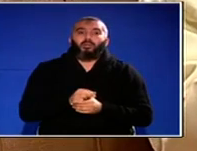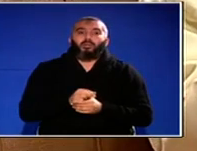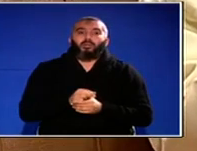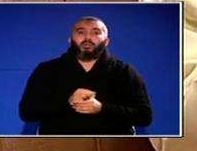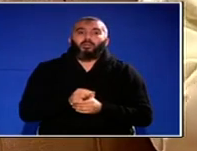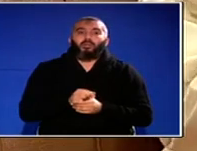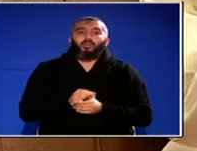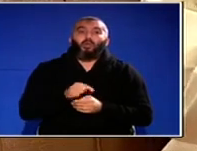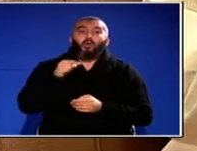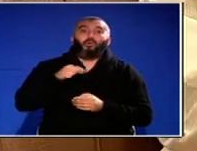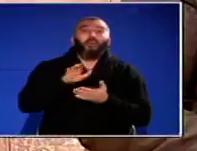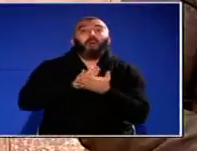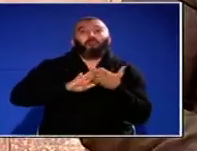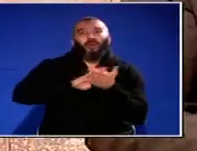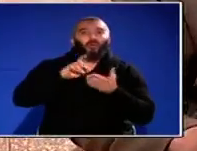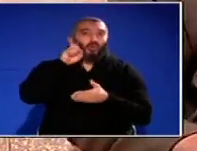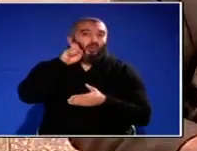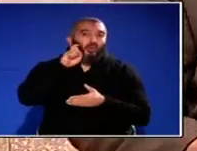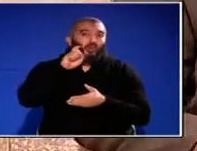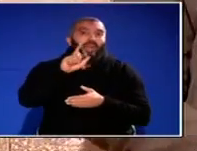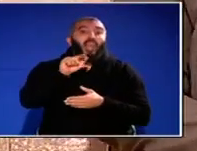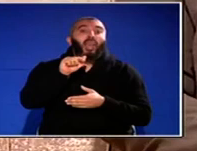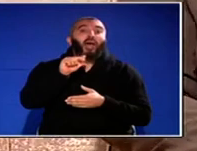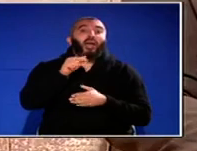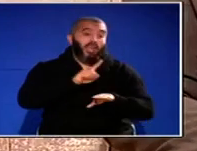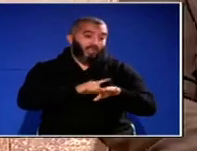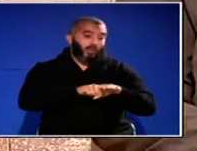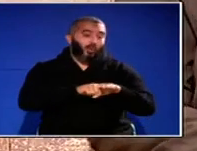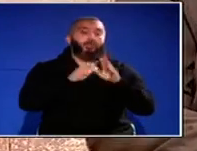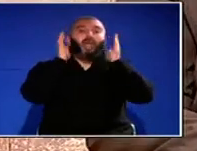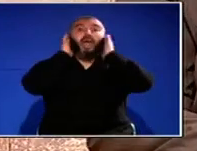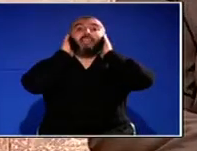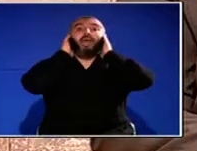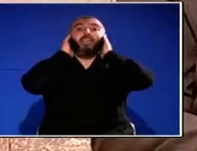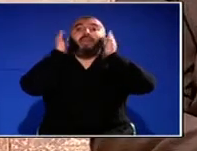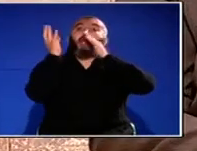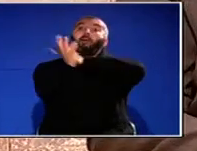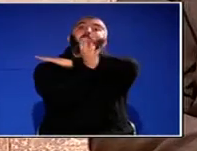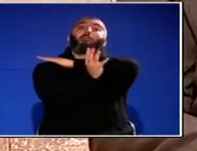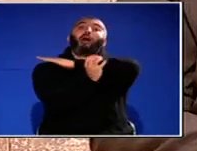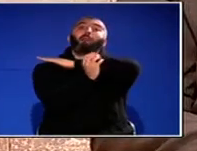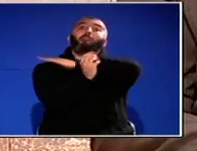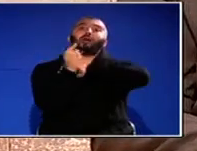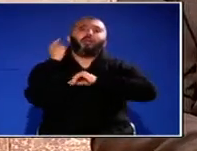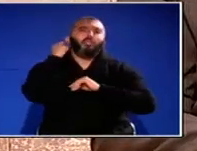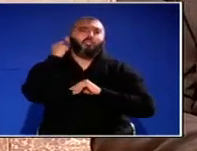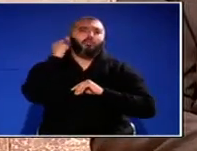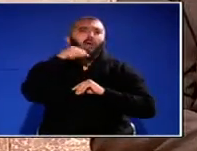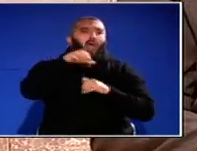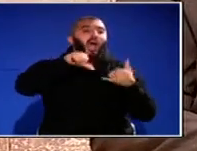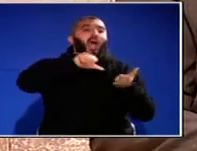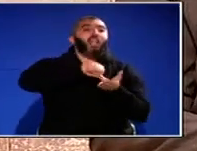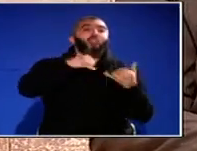مطالبون بذلك. وتسمح لي شيخنا دقيقة، الله يبارك فيك. الحين الآن مشاهدي الكرام، موعد أذان صلاة المغرب حسب التوقيت